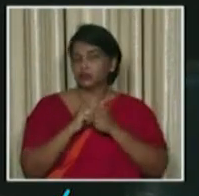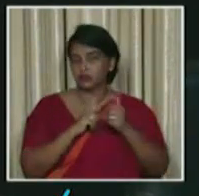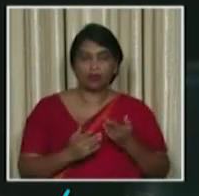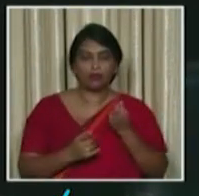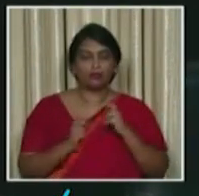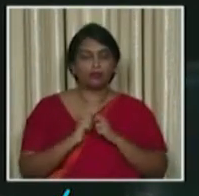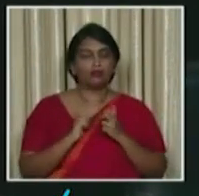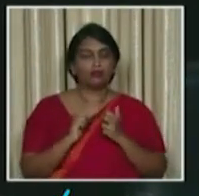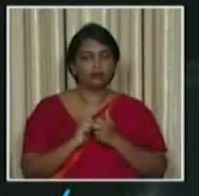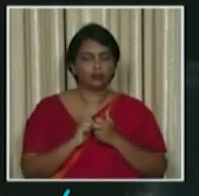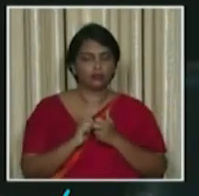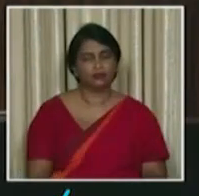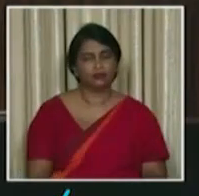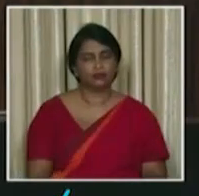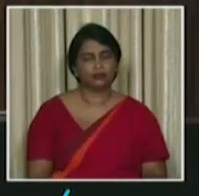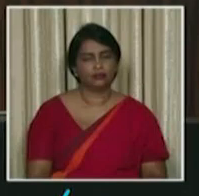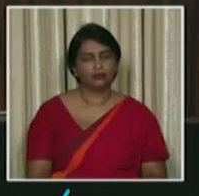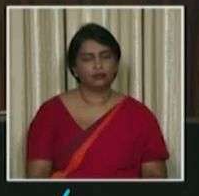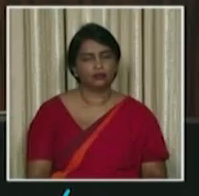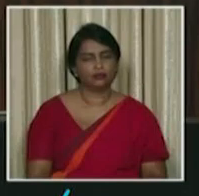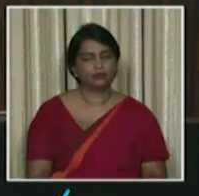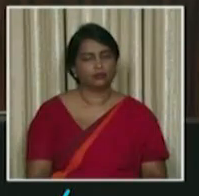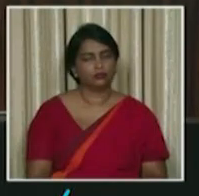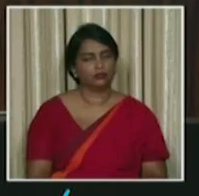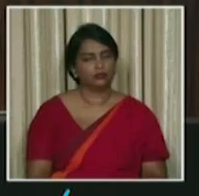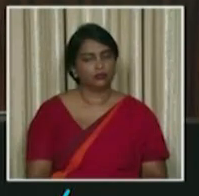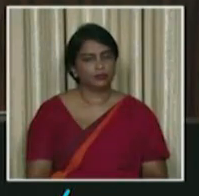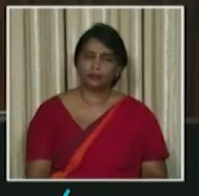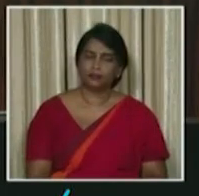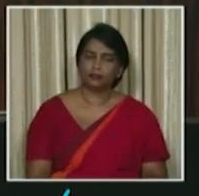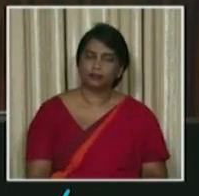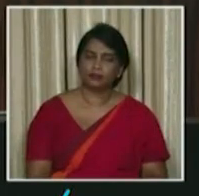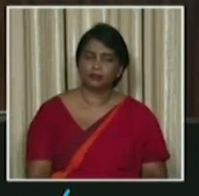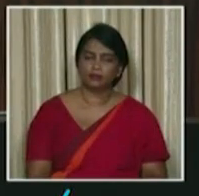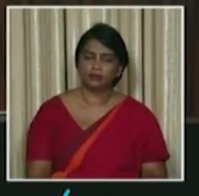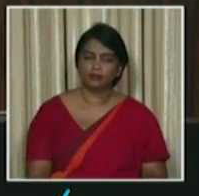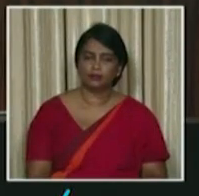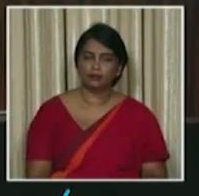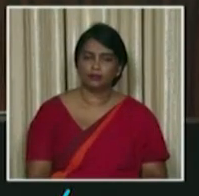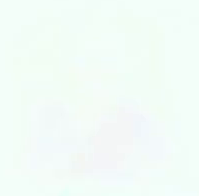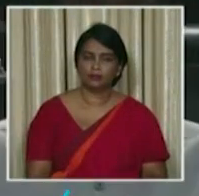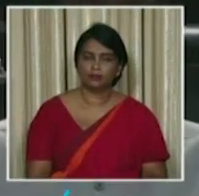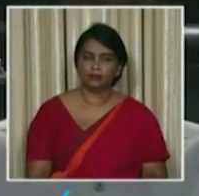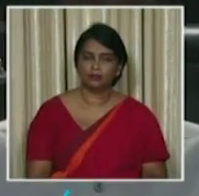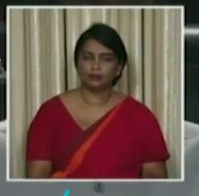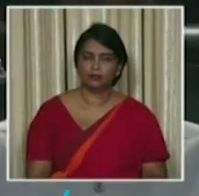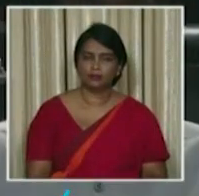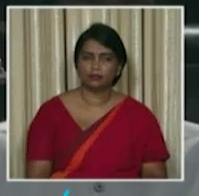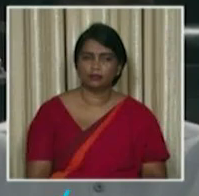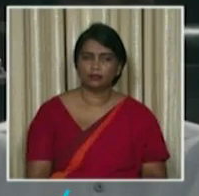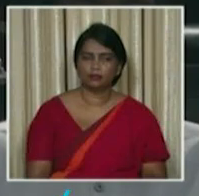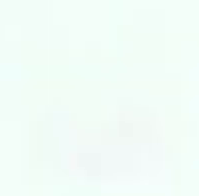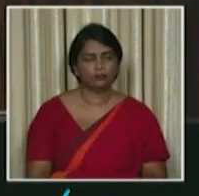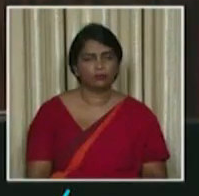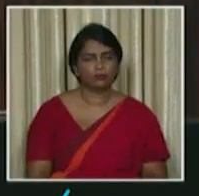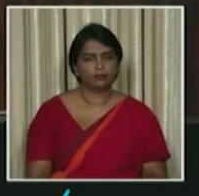වෙන්නකෝ මට මයික් එක දීලා වාඩි වෙන්නකෝ මේ වෙලාවේ ගරු සභාව කල් තැබුවා කල් තැබුවට පස්සේ මෙතන සිදුවෙච්ච කිසිම දෙයක් හැන්සාටර යන්න බෑ කියන කාර්යය